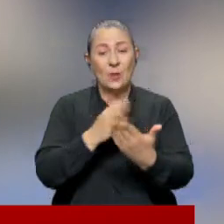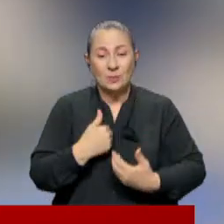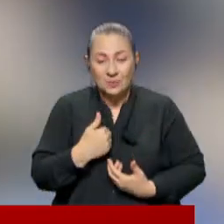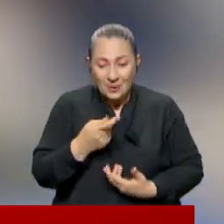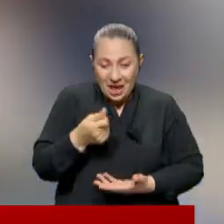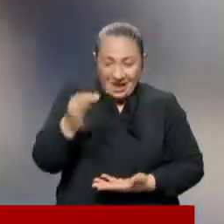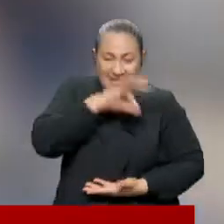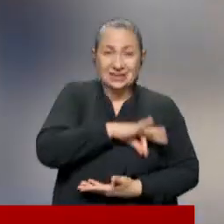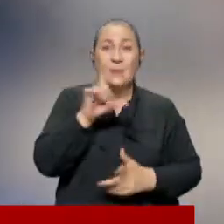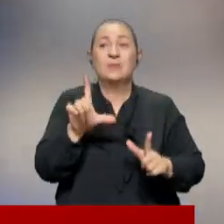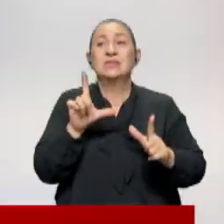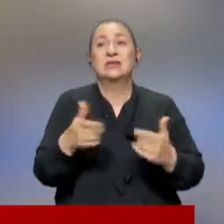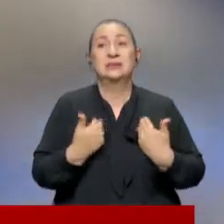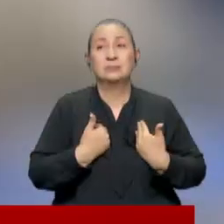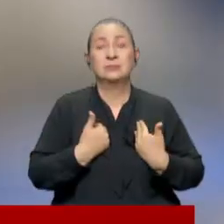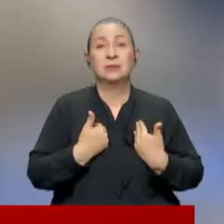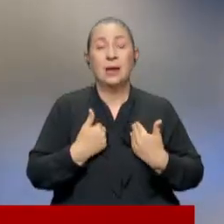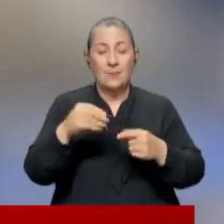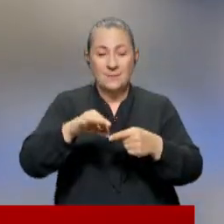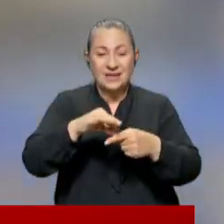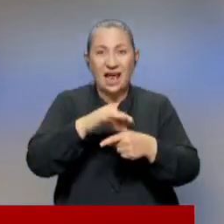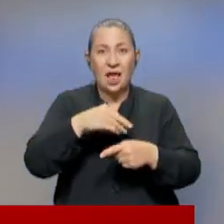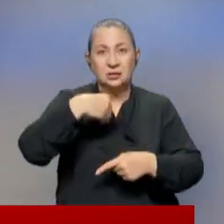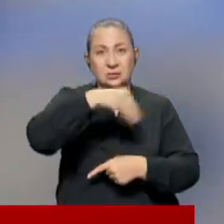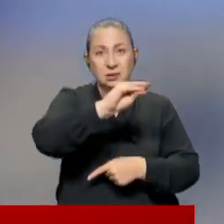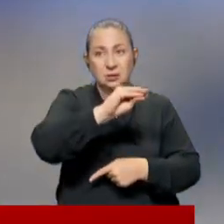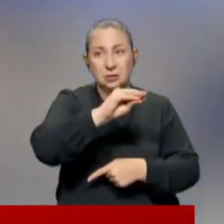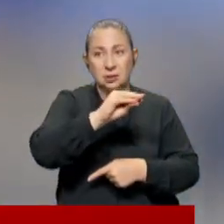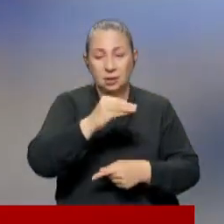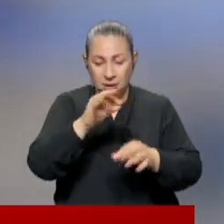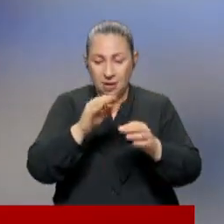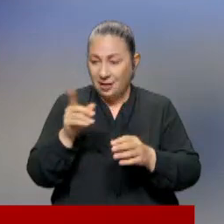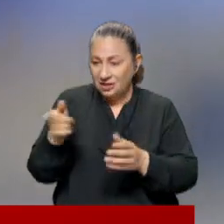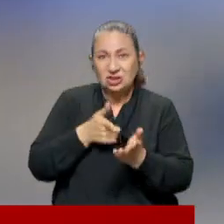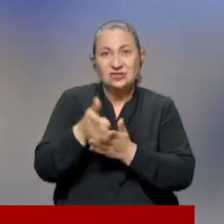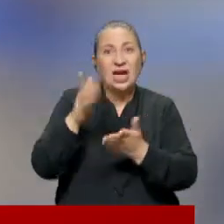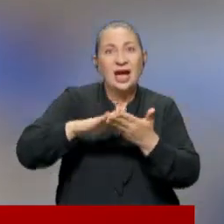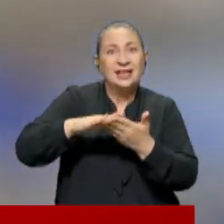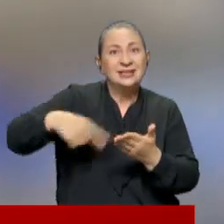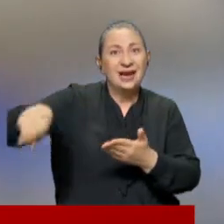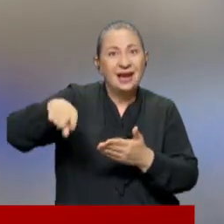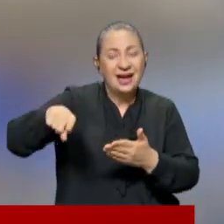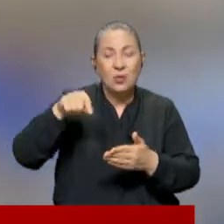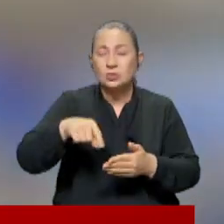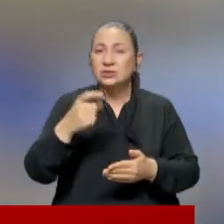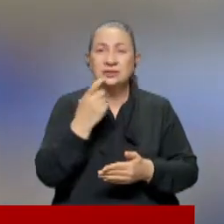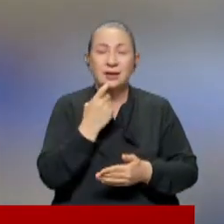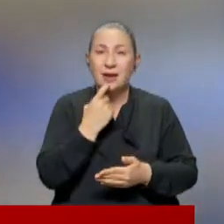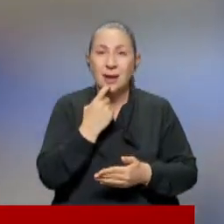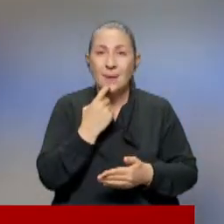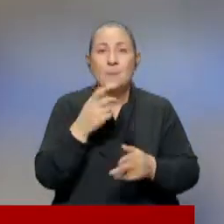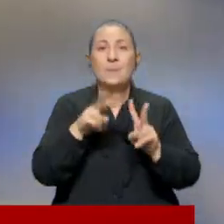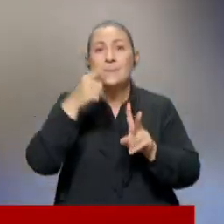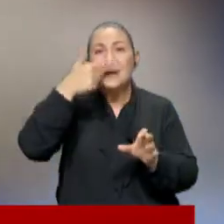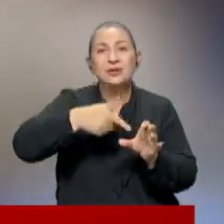ürettiğimizden para kazanmamız gerekir. Bezelyeyi sattık. Üretim yapan arkadaşlarımız bu sene